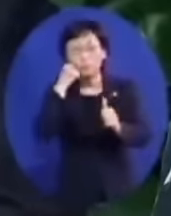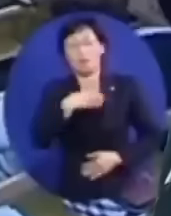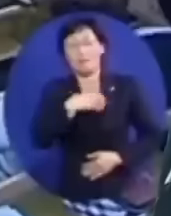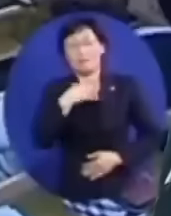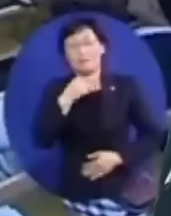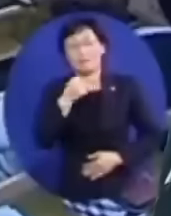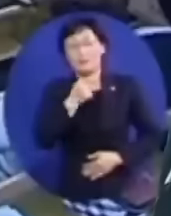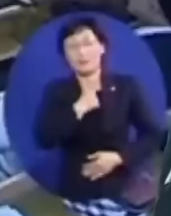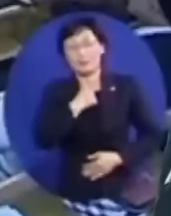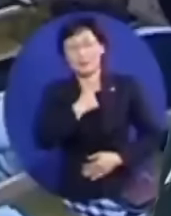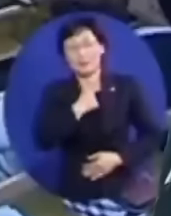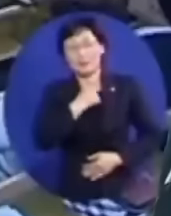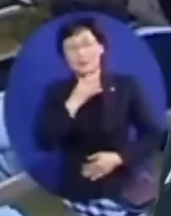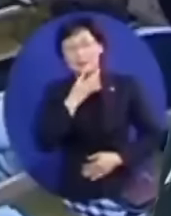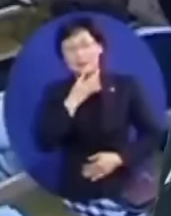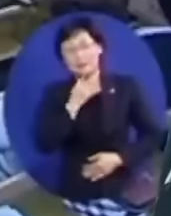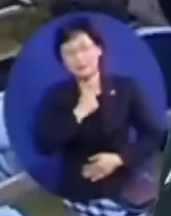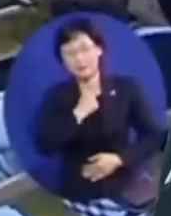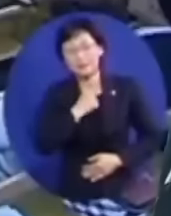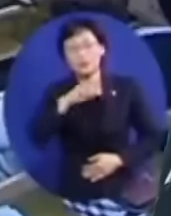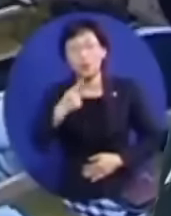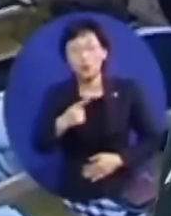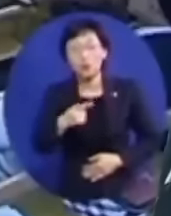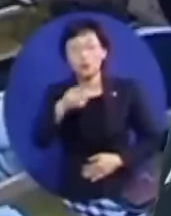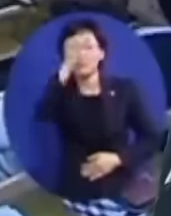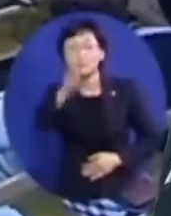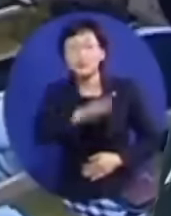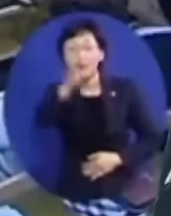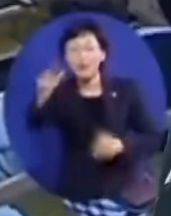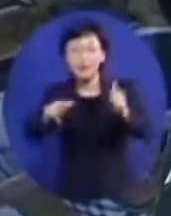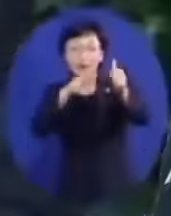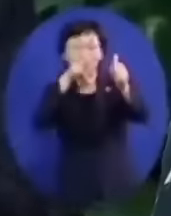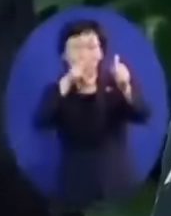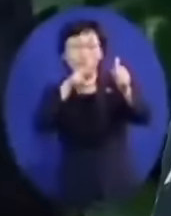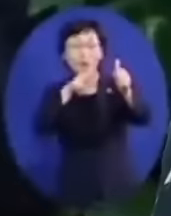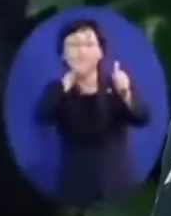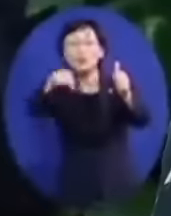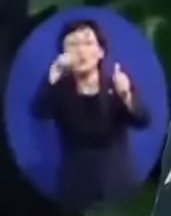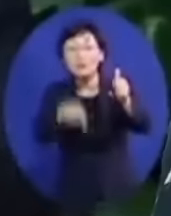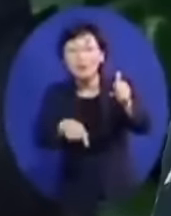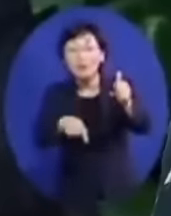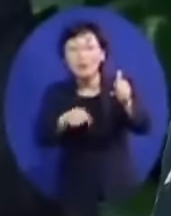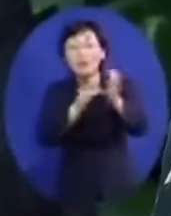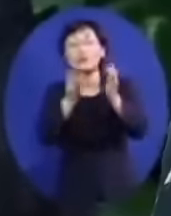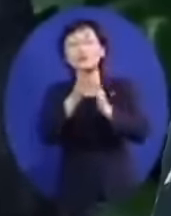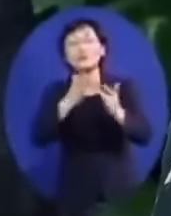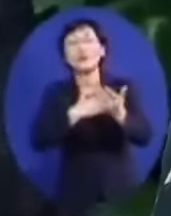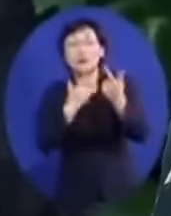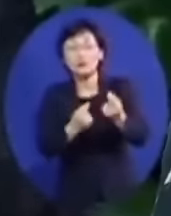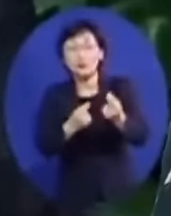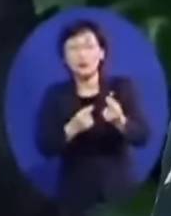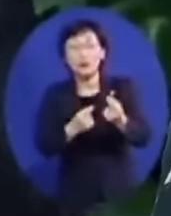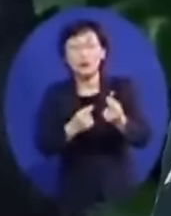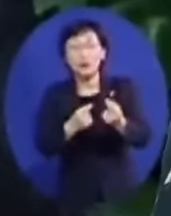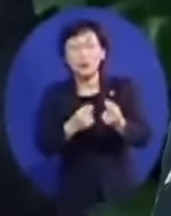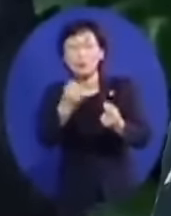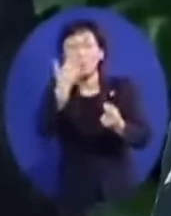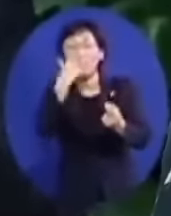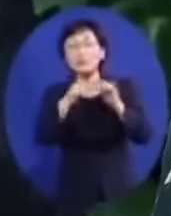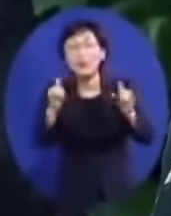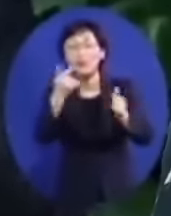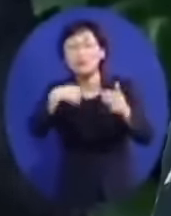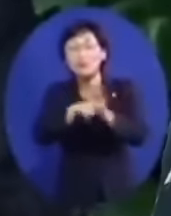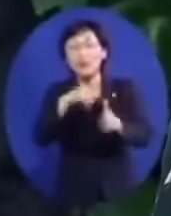괴롭고 한심할지라도 십자가를 쳐다보면 그 속에서 예수님은 나같이 못난 인간을 위해서 하나님